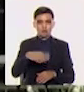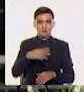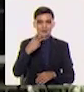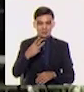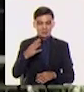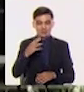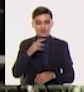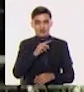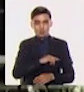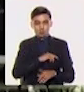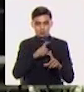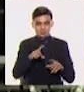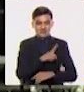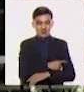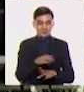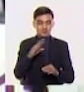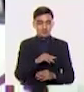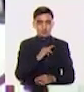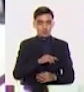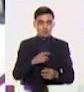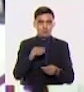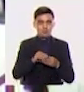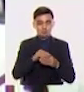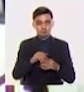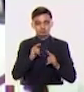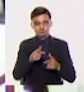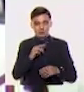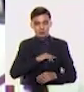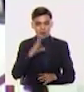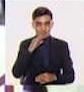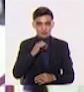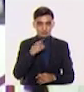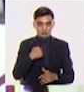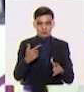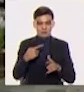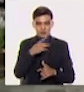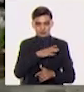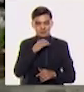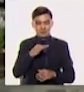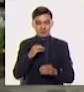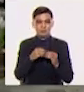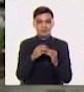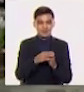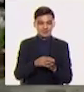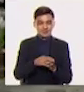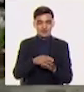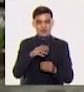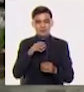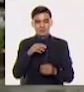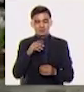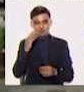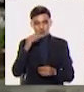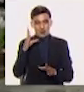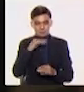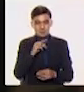қызметкер қайтадан жұмысына кірісуге дайын екенін мәлімдеді. Қалған мамандар 1 маусым мен 15 маусым аралығында науқастарды емдеуді бастамақ.